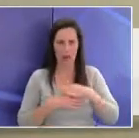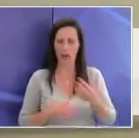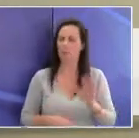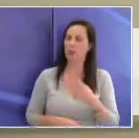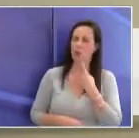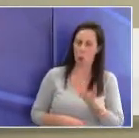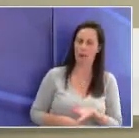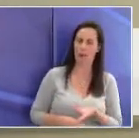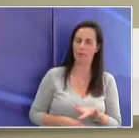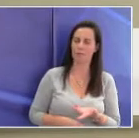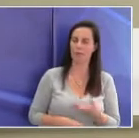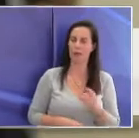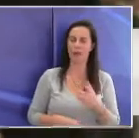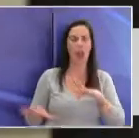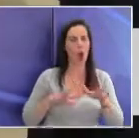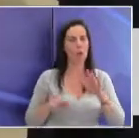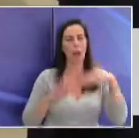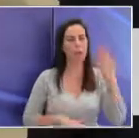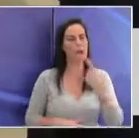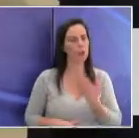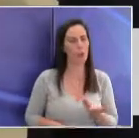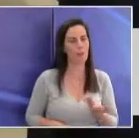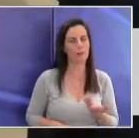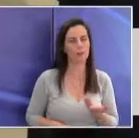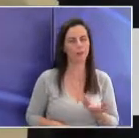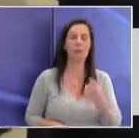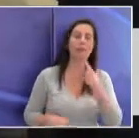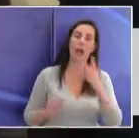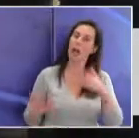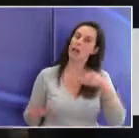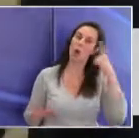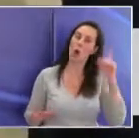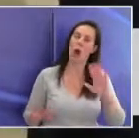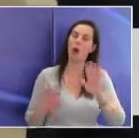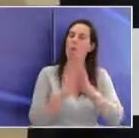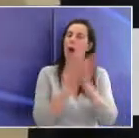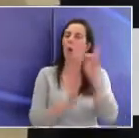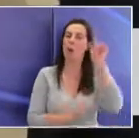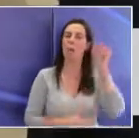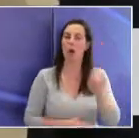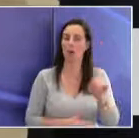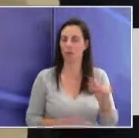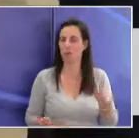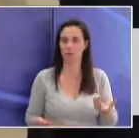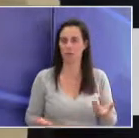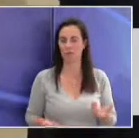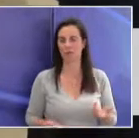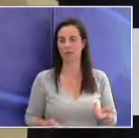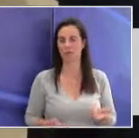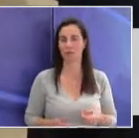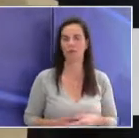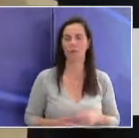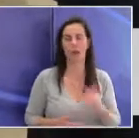זה אומר, אתה יודע, לקואליציה הבאה? שנניח, אני לא יודעת, הכל פתוח, למרות שהכל, כמו שאומרים,